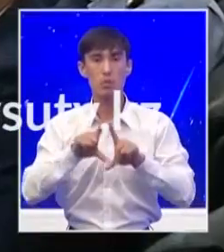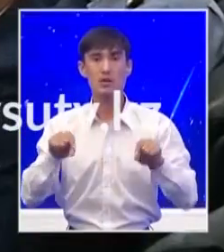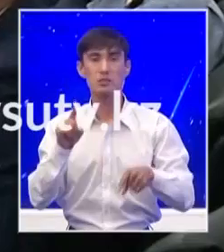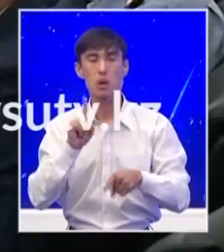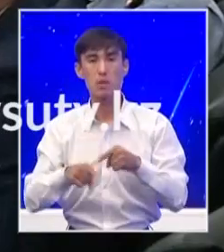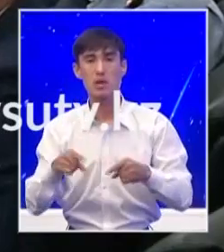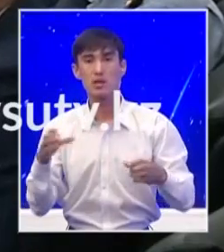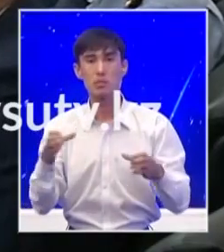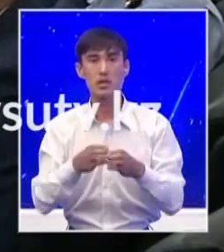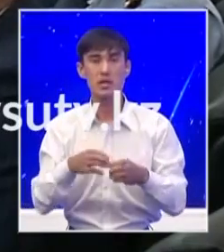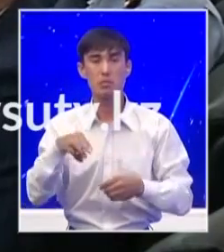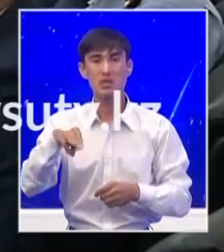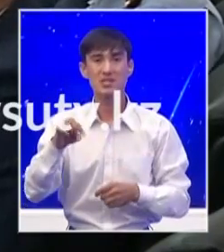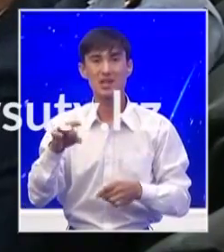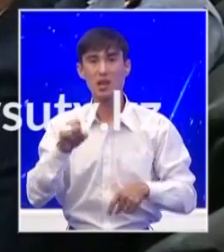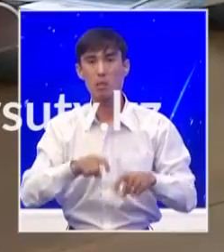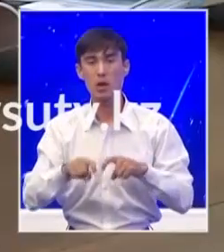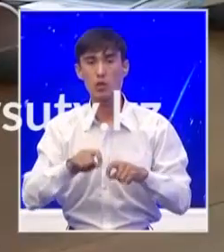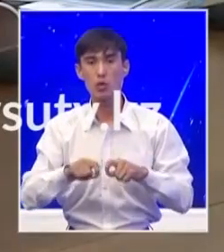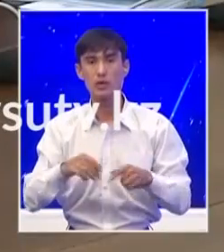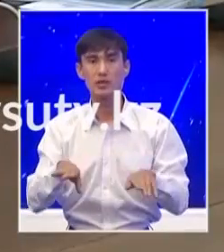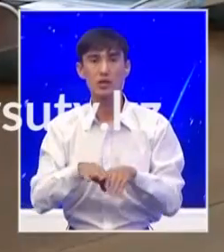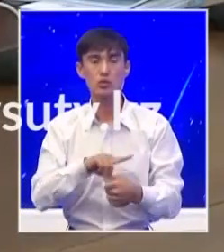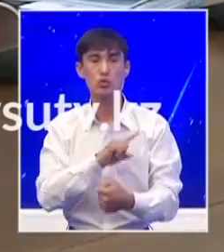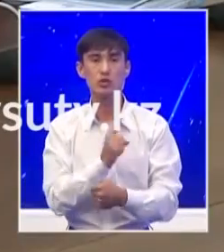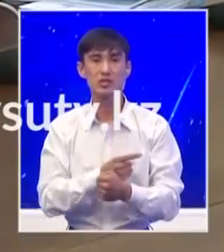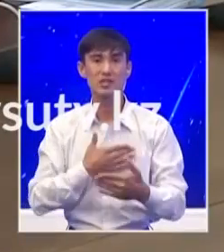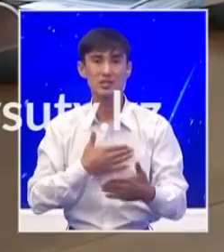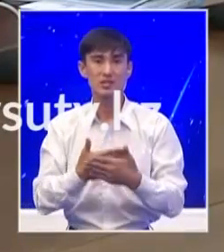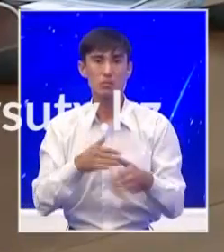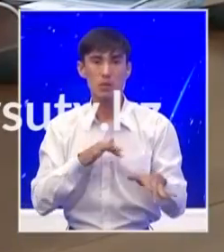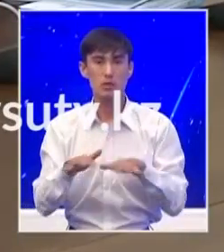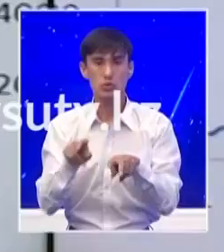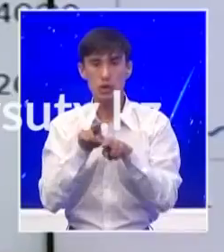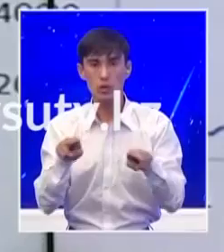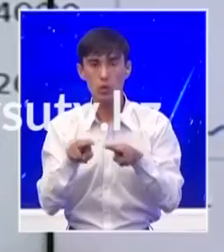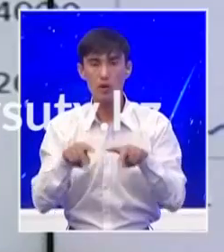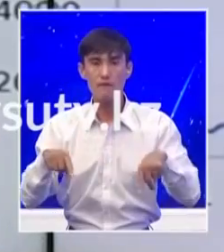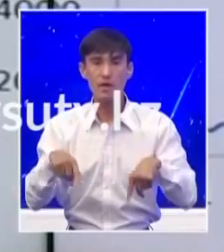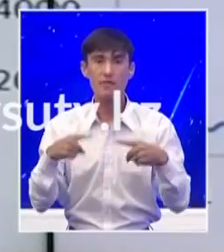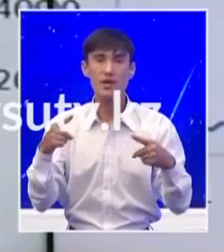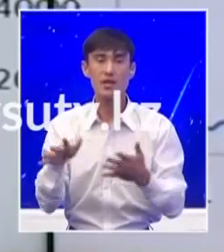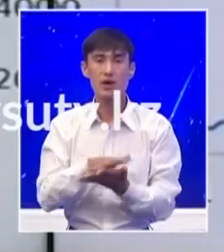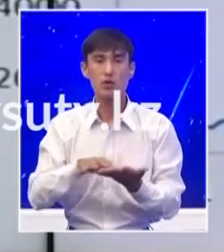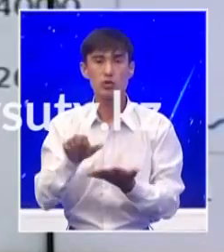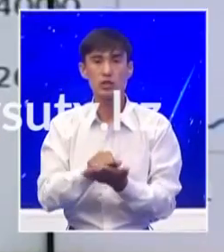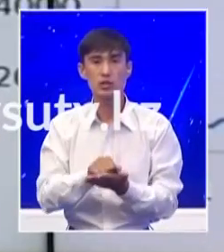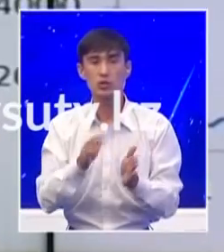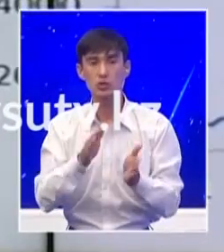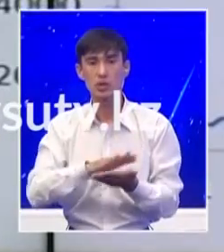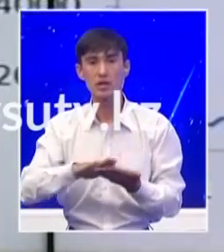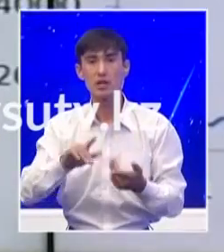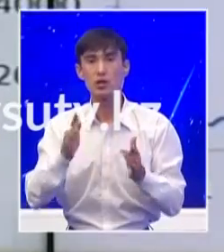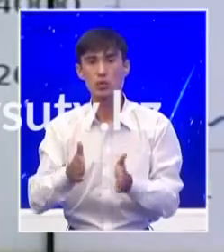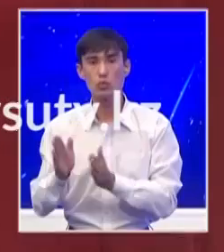и ПЦР-лабораторий. Также усилить деятельность мониторинговых групп в части контроля и выявления нарушений санитарных норм. А